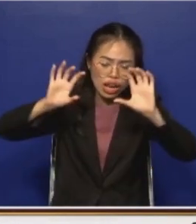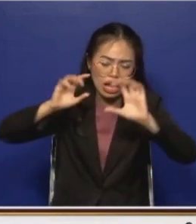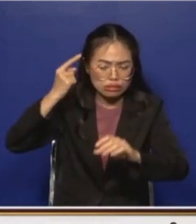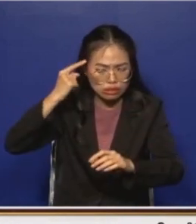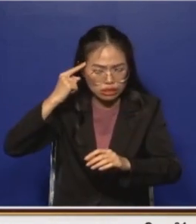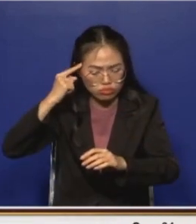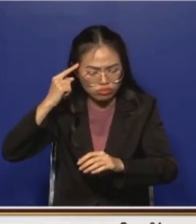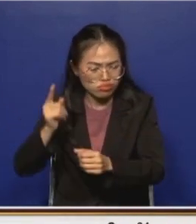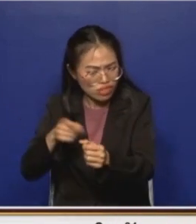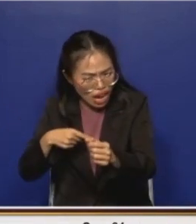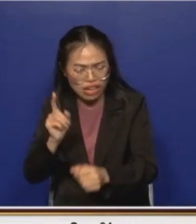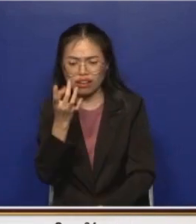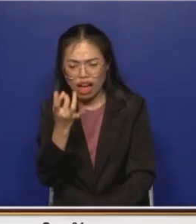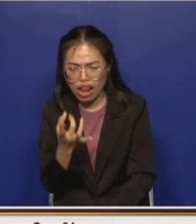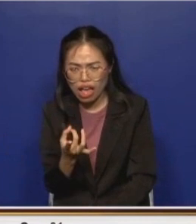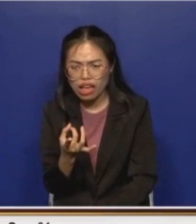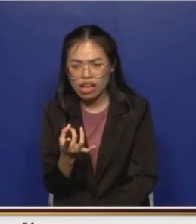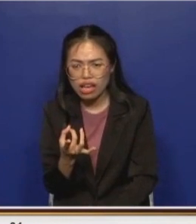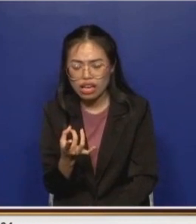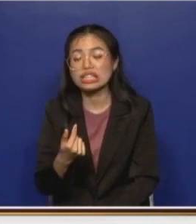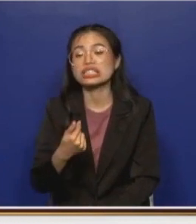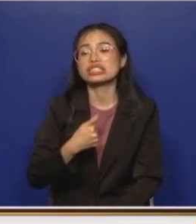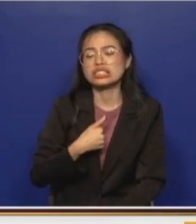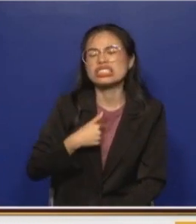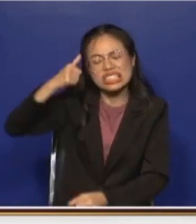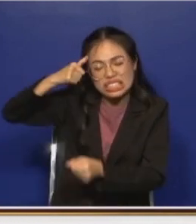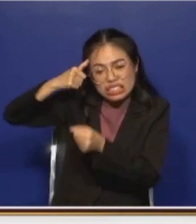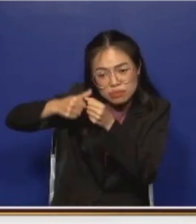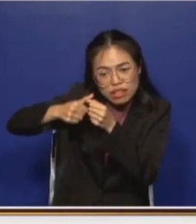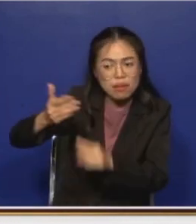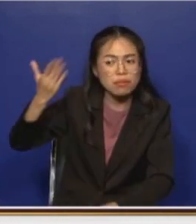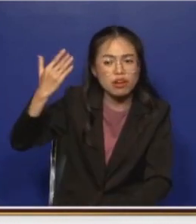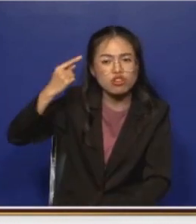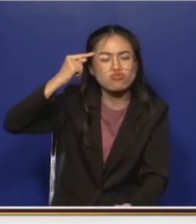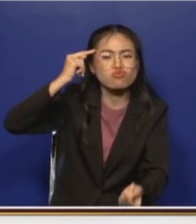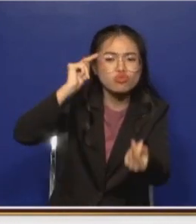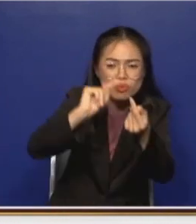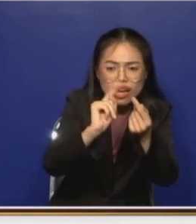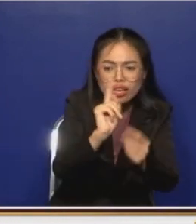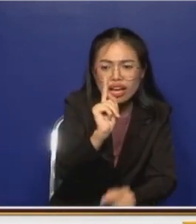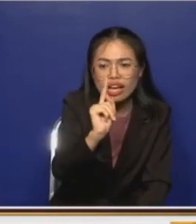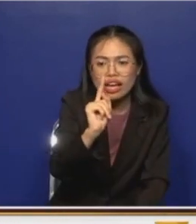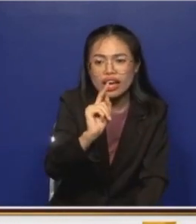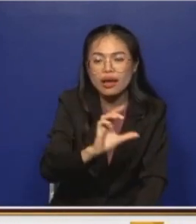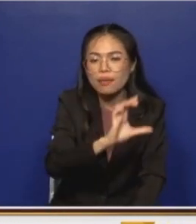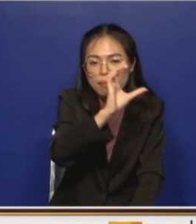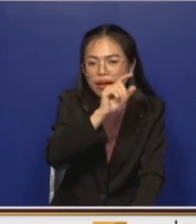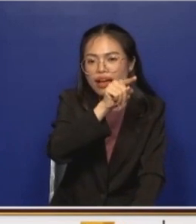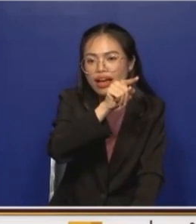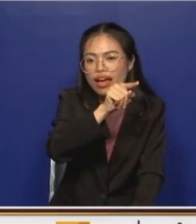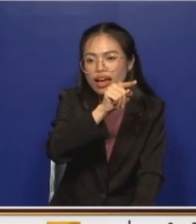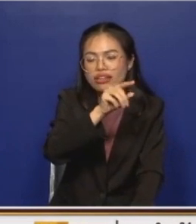าตรงนี้ผมบอกเลยนะครับถ้าเราจะบอกไว้ใจไม่ไว้ใจองค์กรนี้น